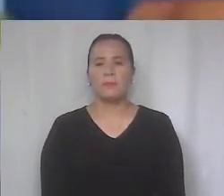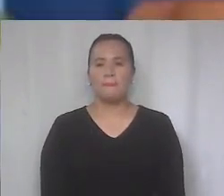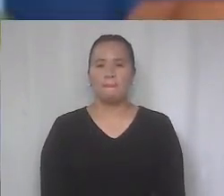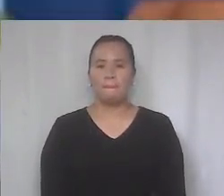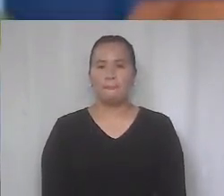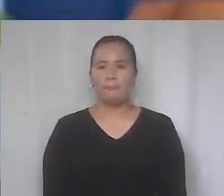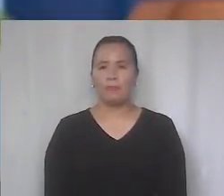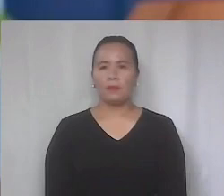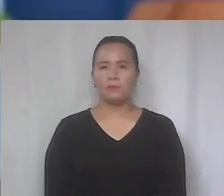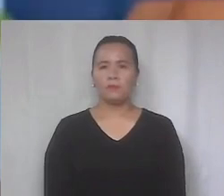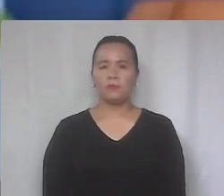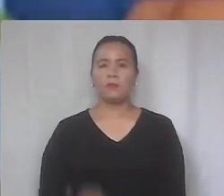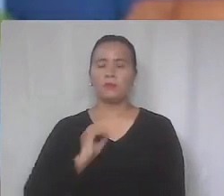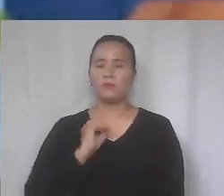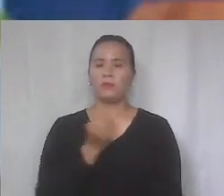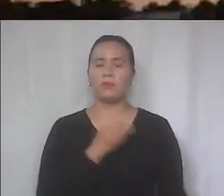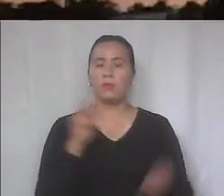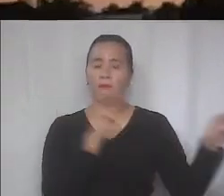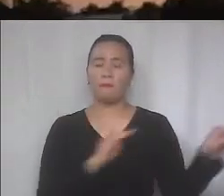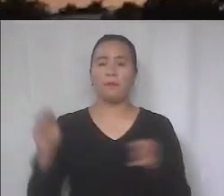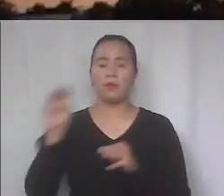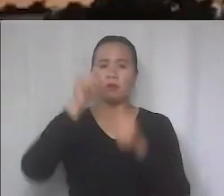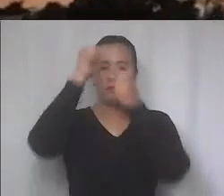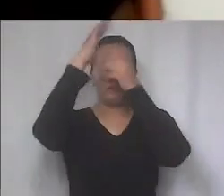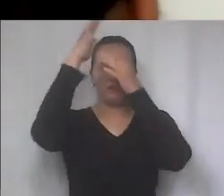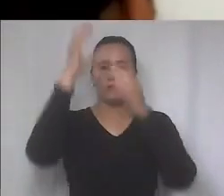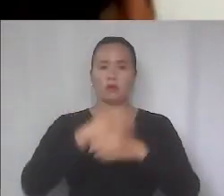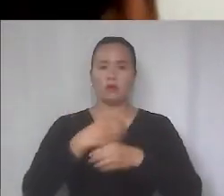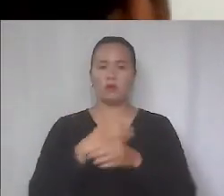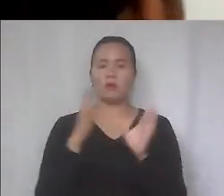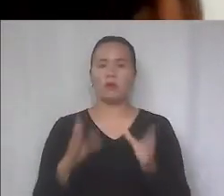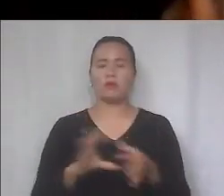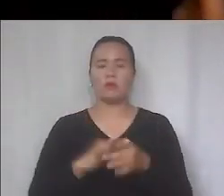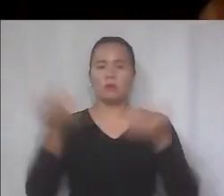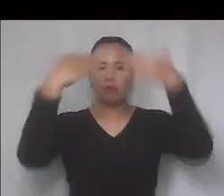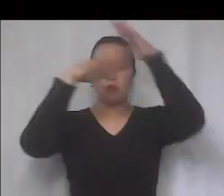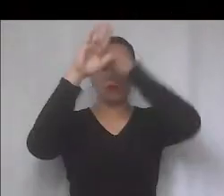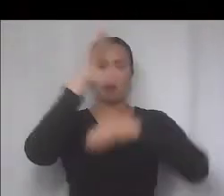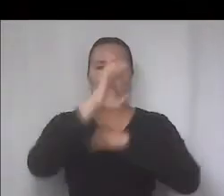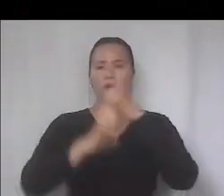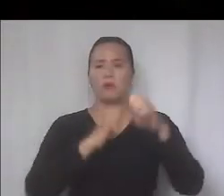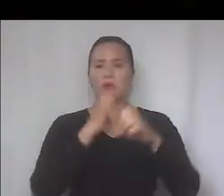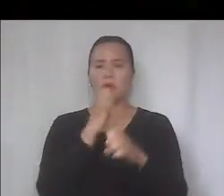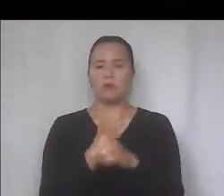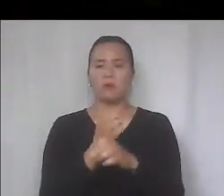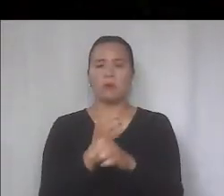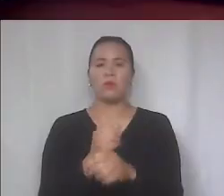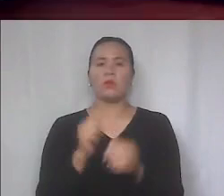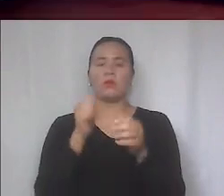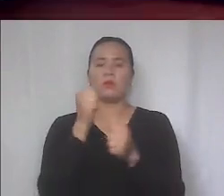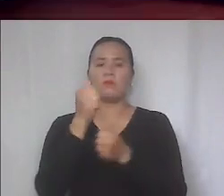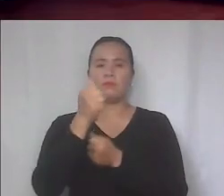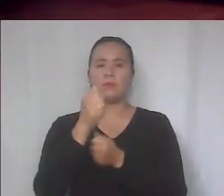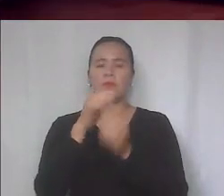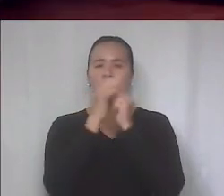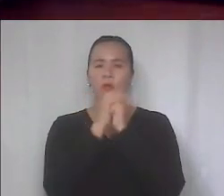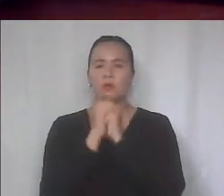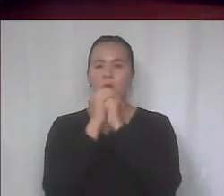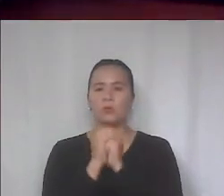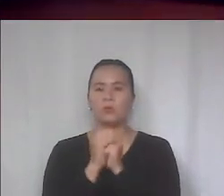Almighty Father, Creator of heaven and earth, we adore and worship your holy name, our